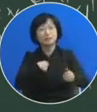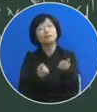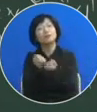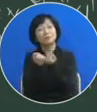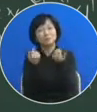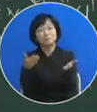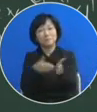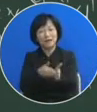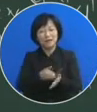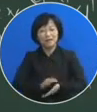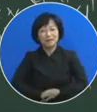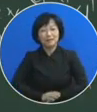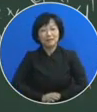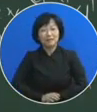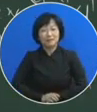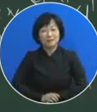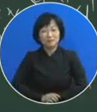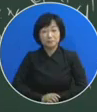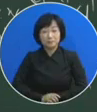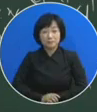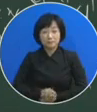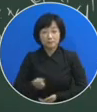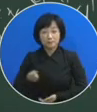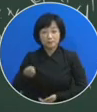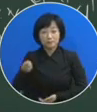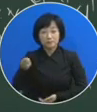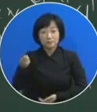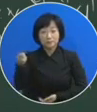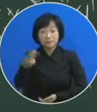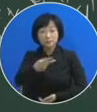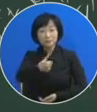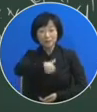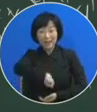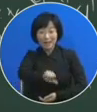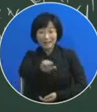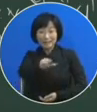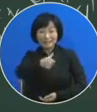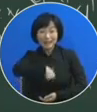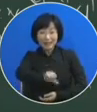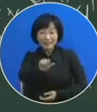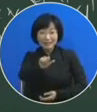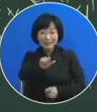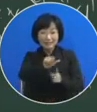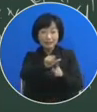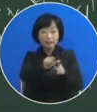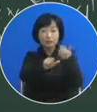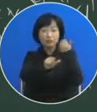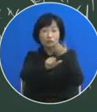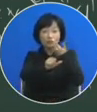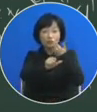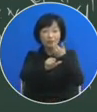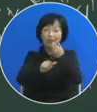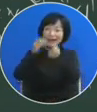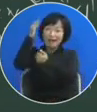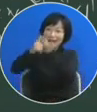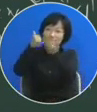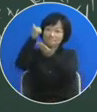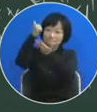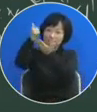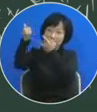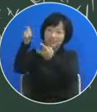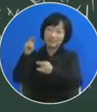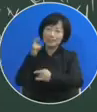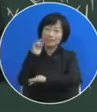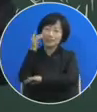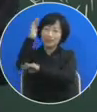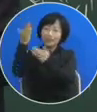her. 아들 한 명인데 그 아들은 하나님의 영광을 나타내는 공부 잘하는 게 하나님 뜻이다. And you have one son,